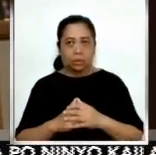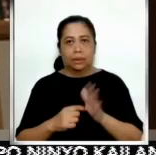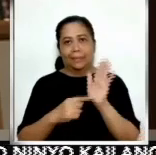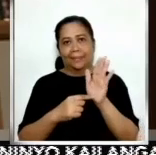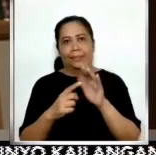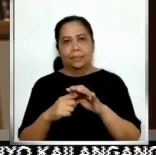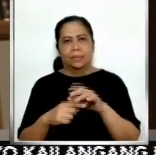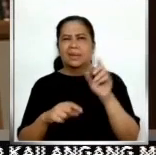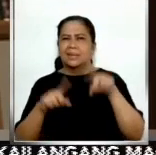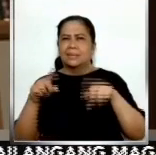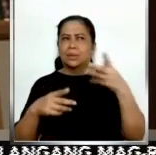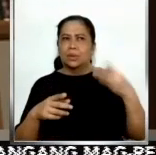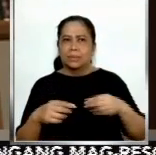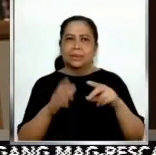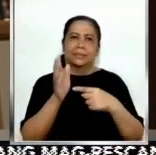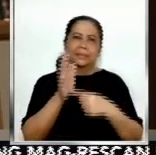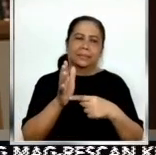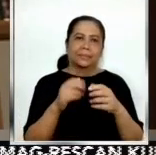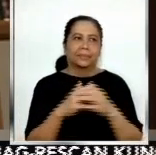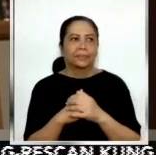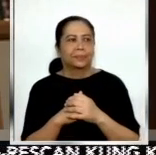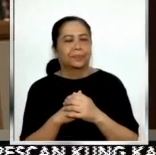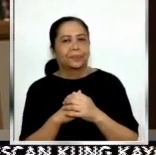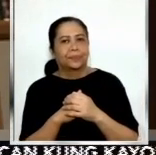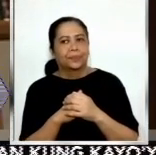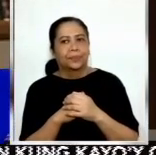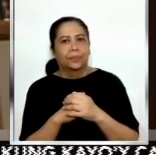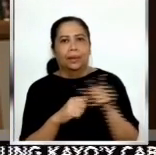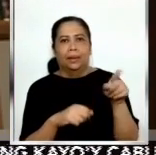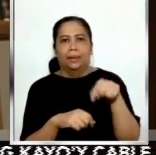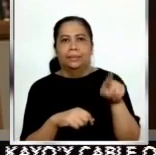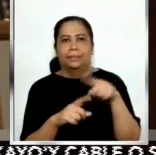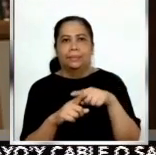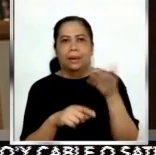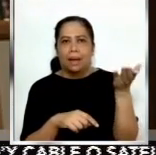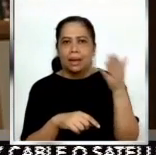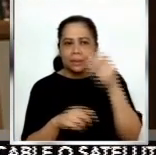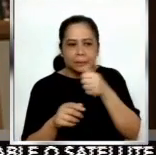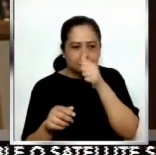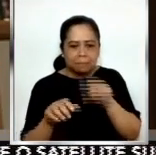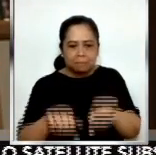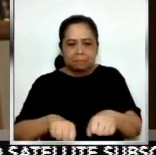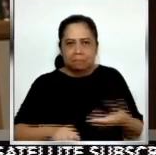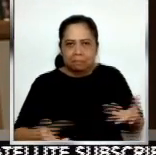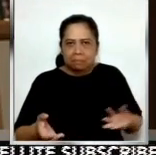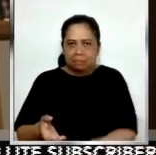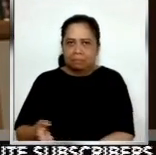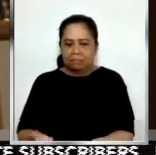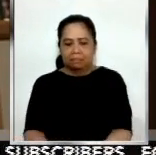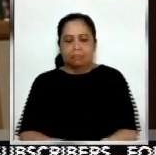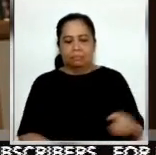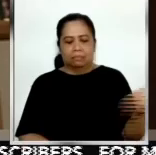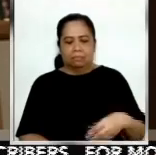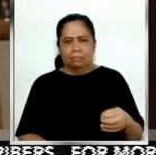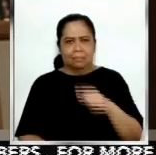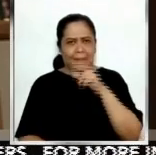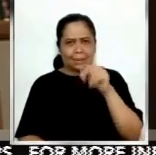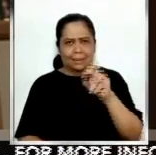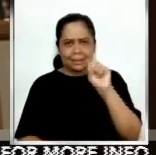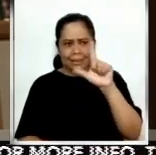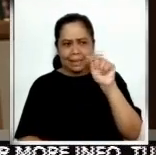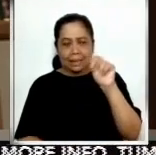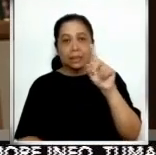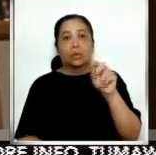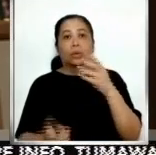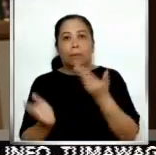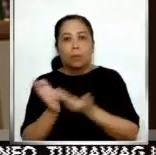kasing corruption. Eh. Let's say, yung mga humihingi under the table, hindi mo naman kailangan ng SALN yan. The SALN is to prove a